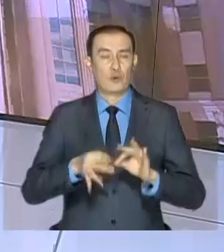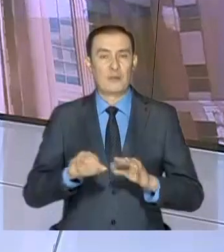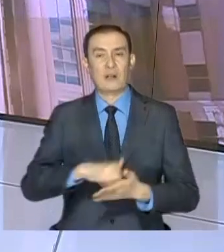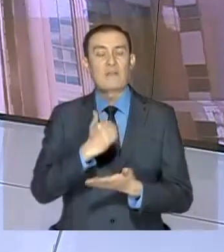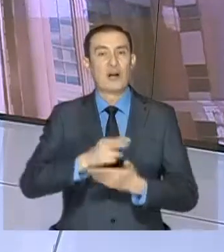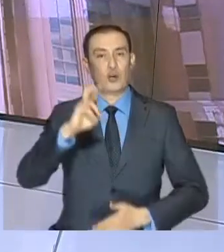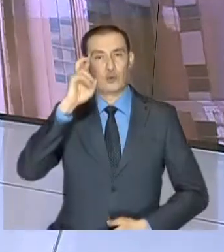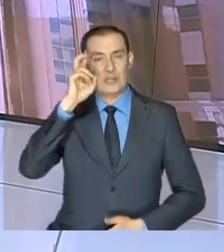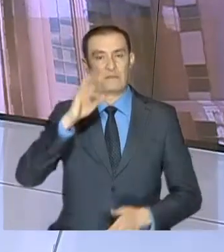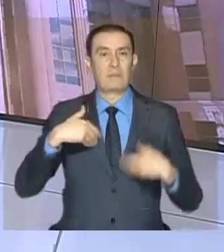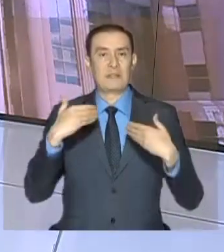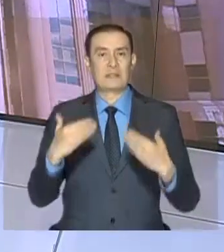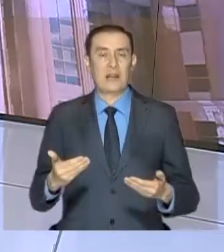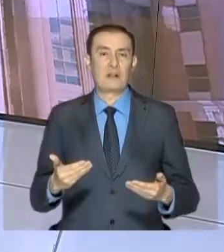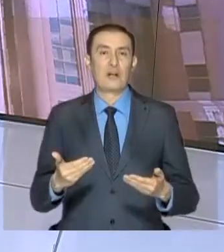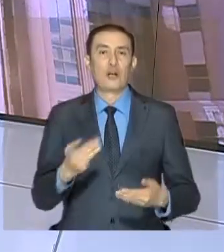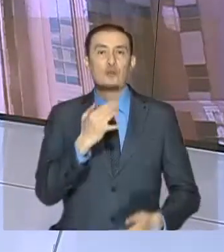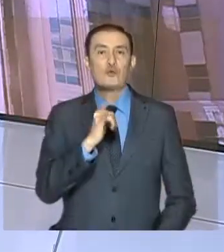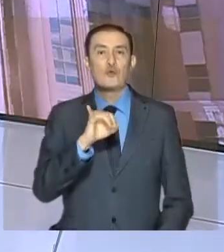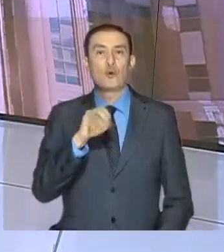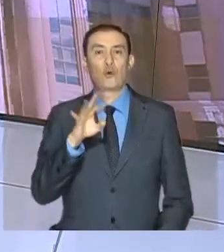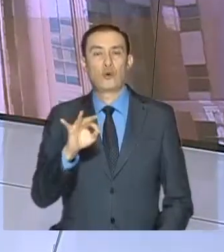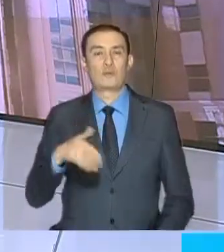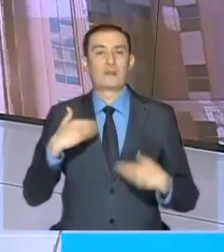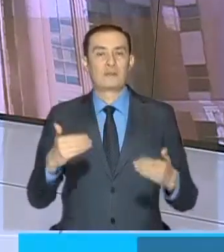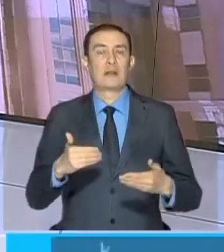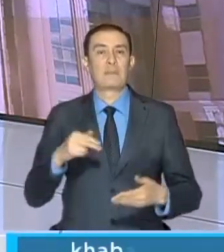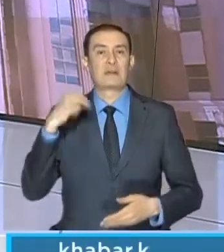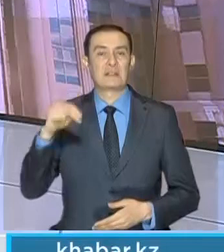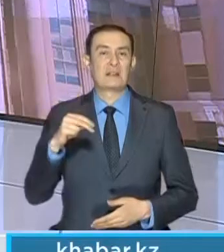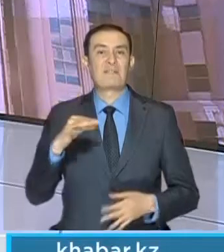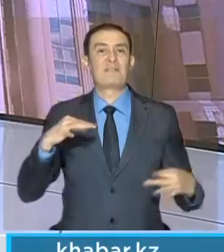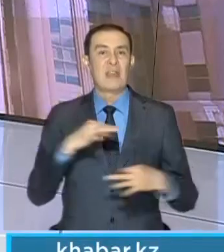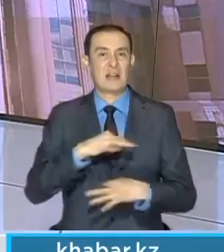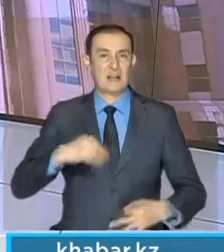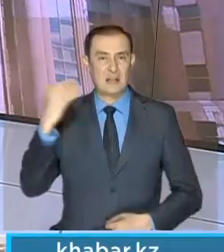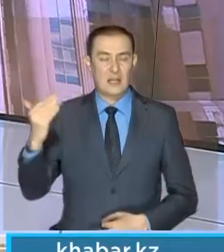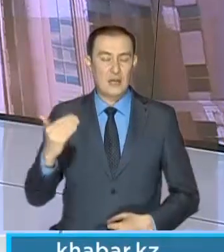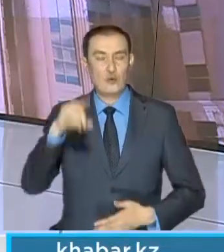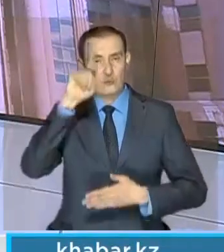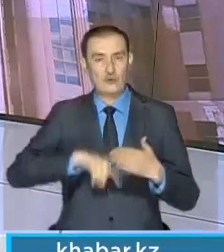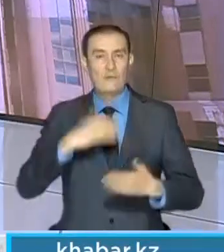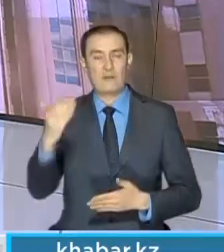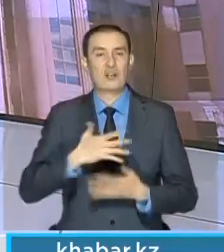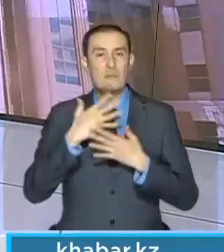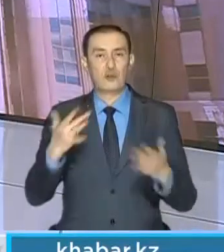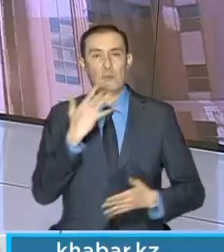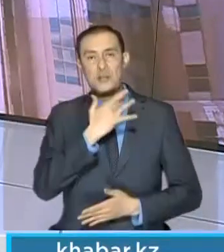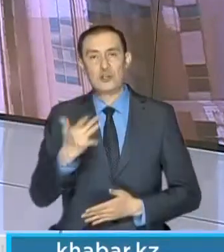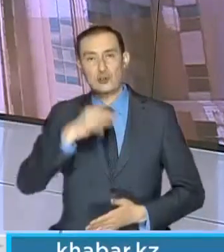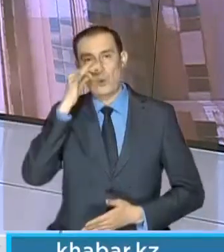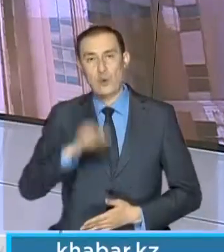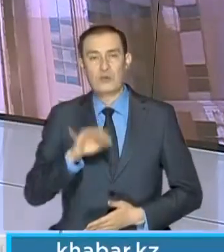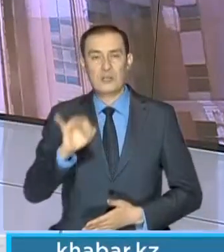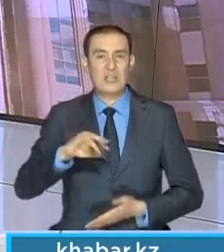Глава государства поздравил Тамоша Шуйока с избранием на пост президента Венгрии. Убежден, что ваш огромный политический опыт